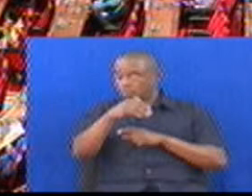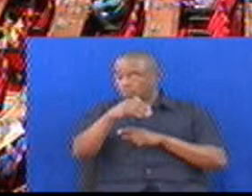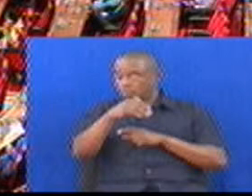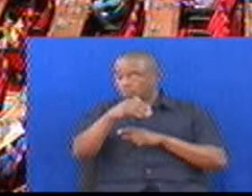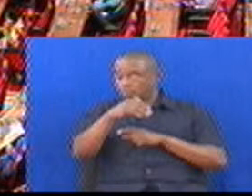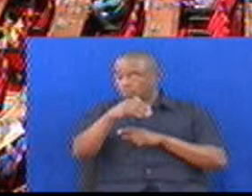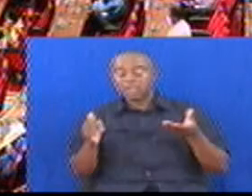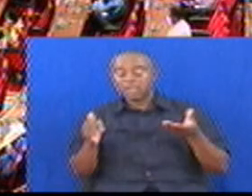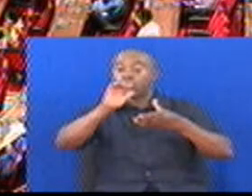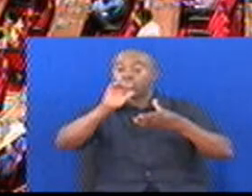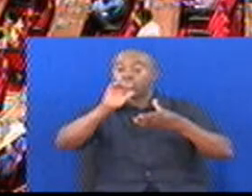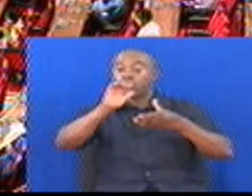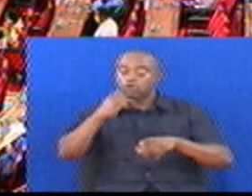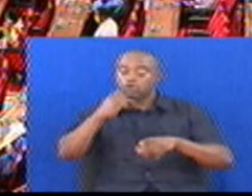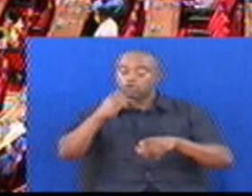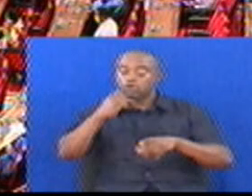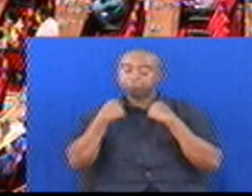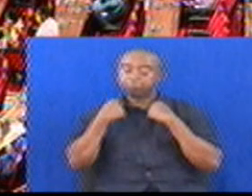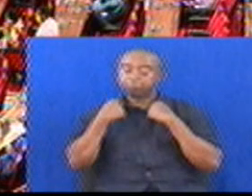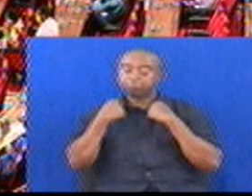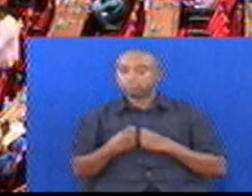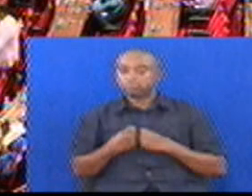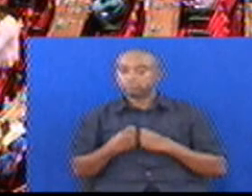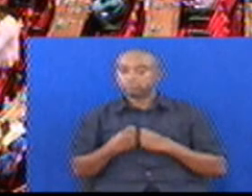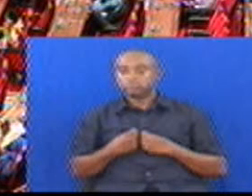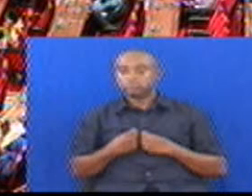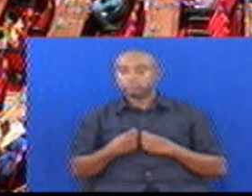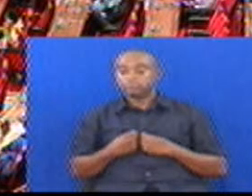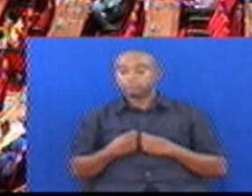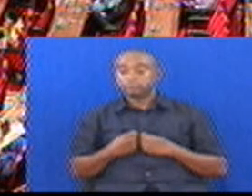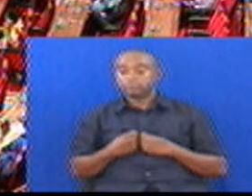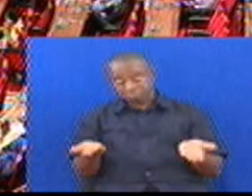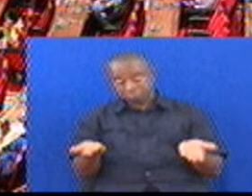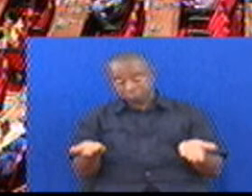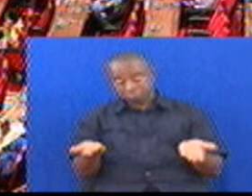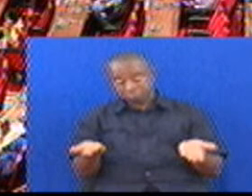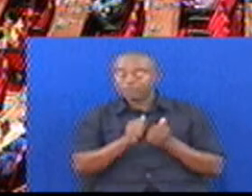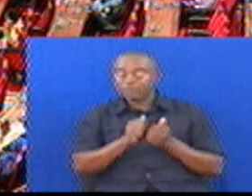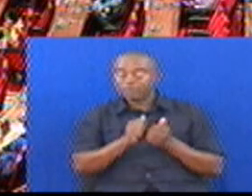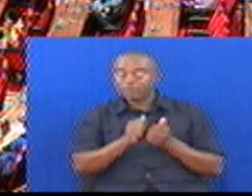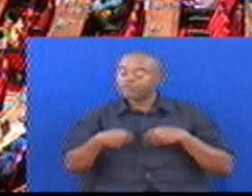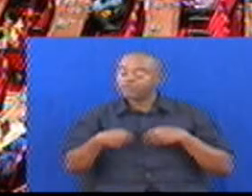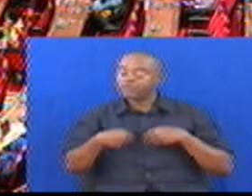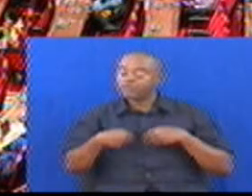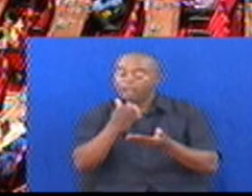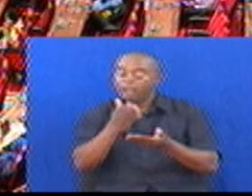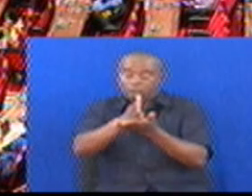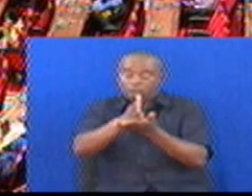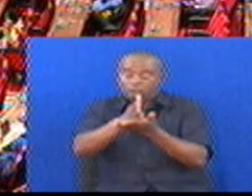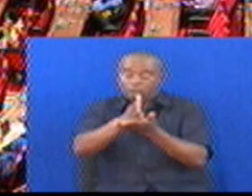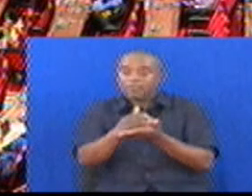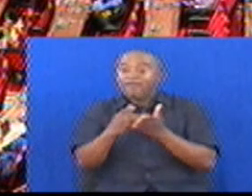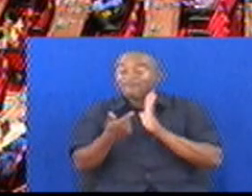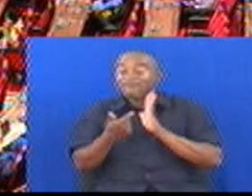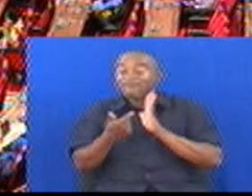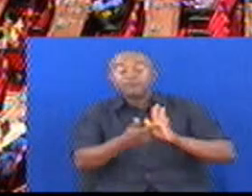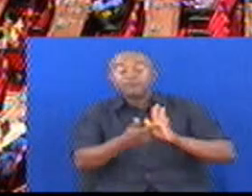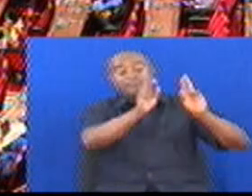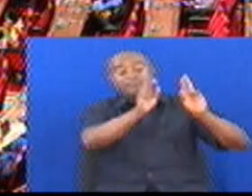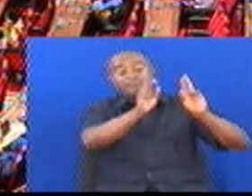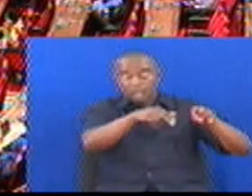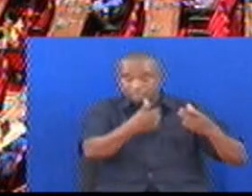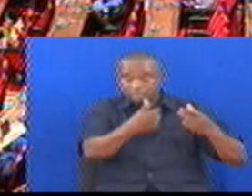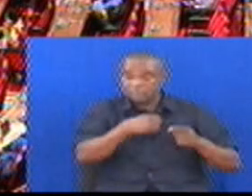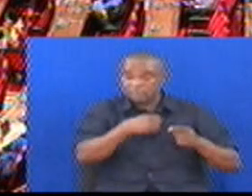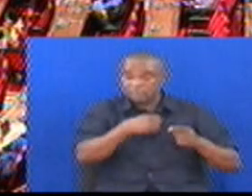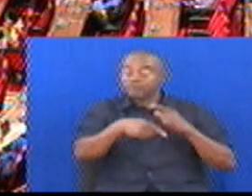muungano umeendelea kudumishwa na kuimarishwa na vyombo vya utoaji haki, ikiwemo mahakama